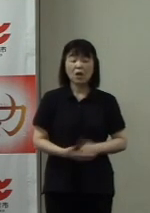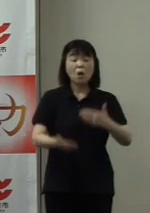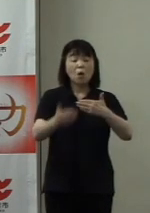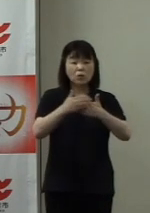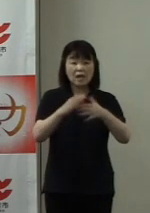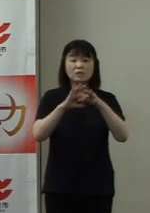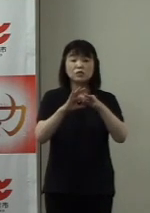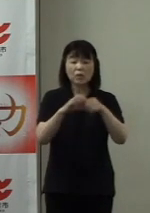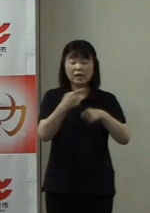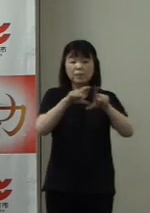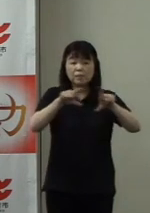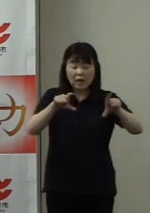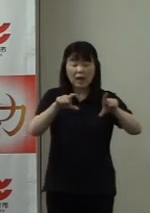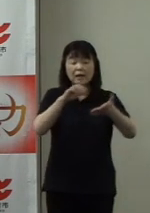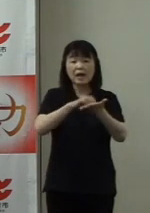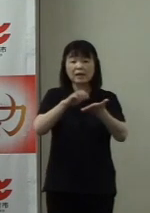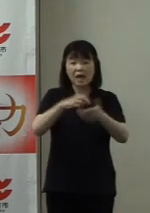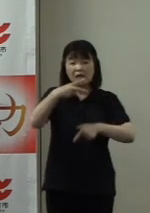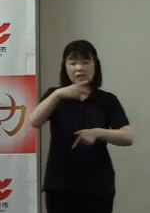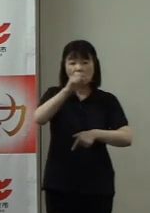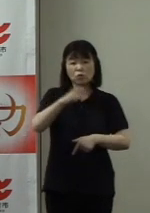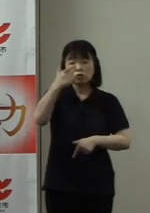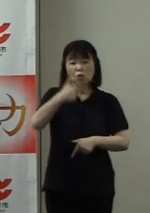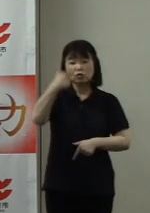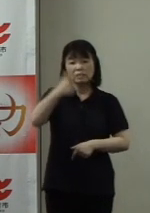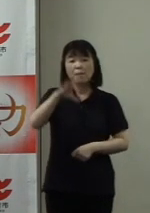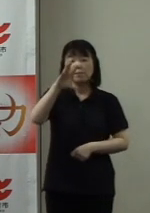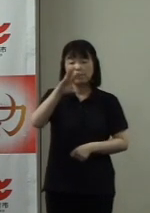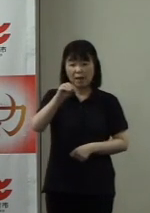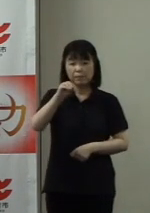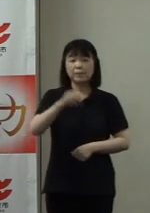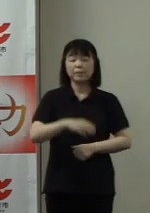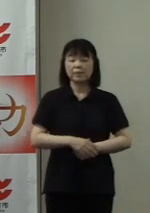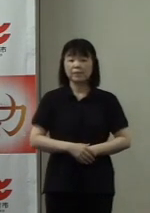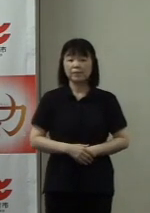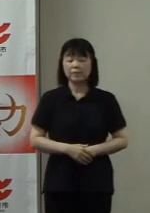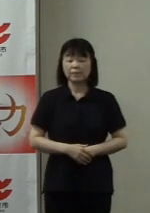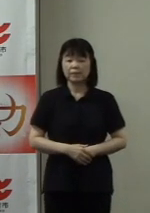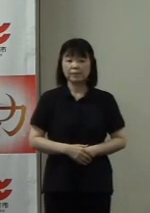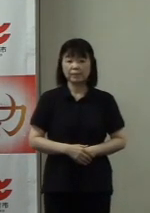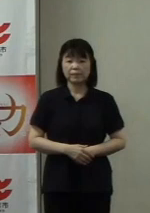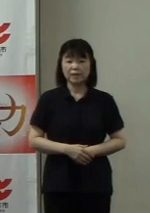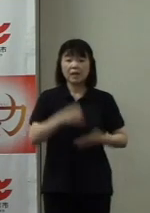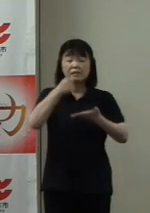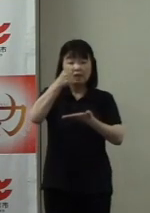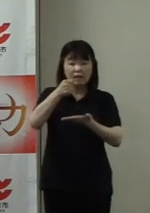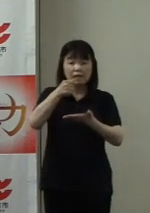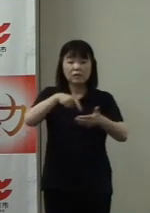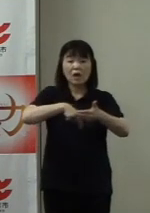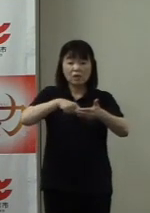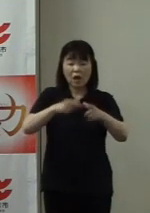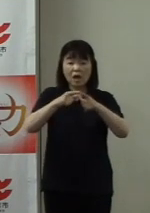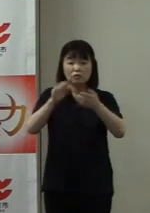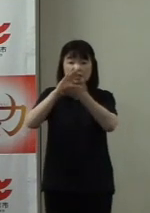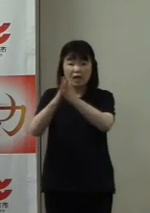についても一般会計のみで2億6000万円となっております。財源の内訳は、国県支出金